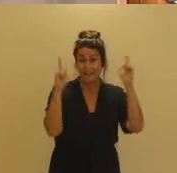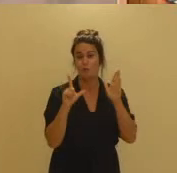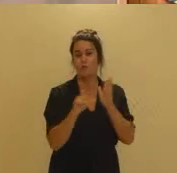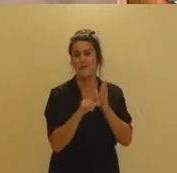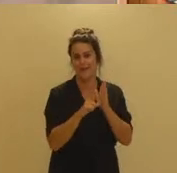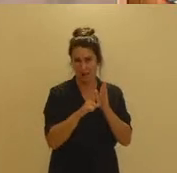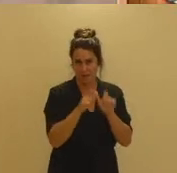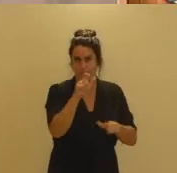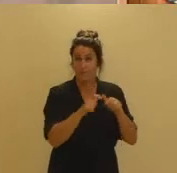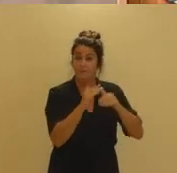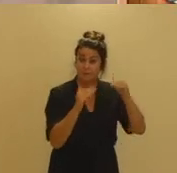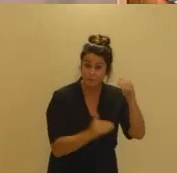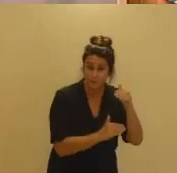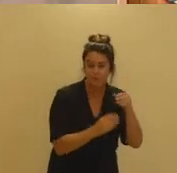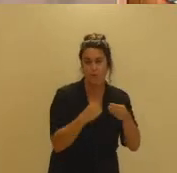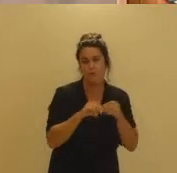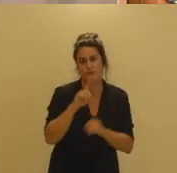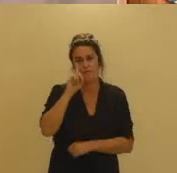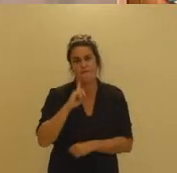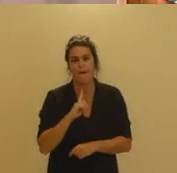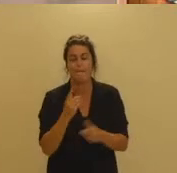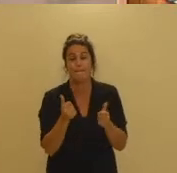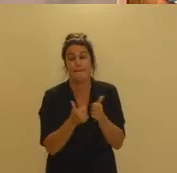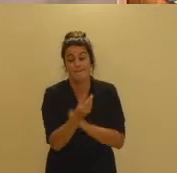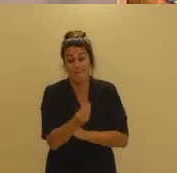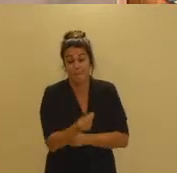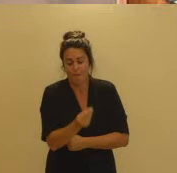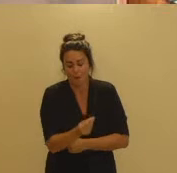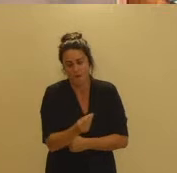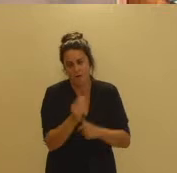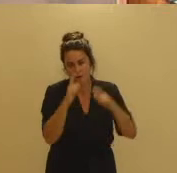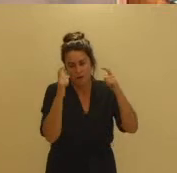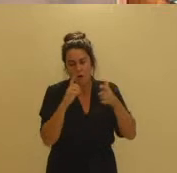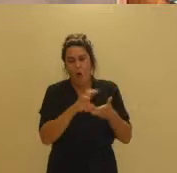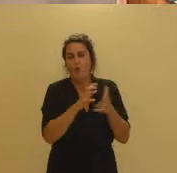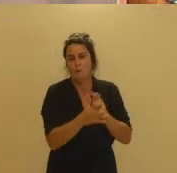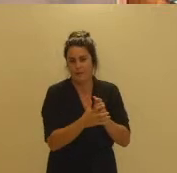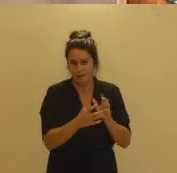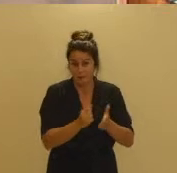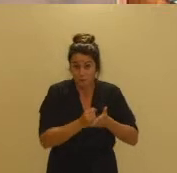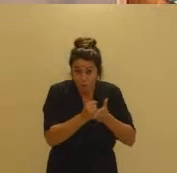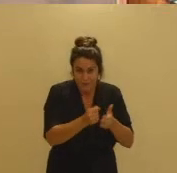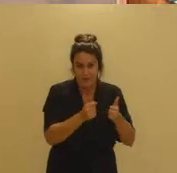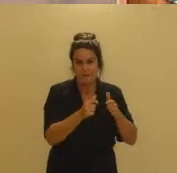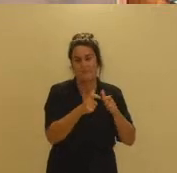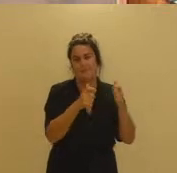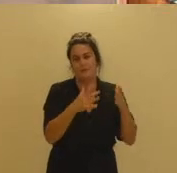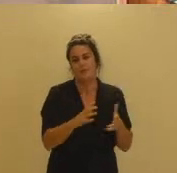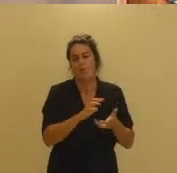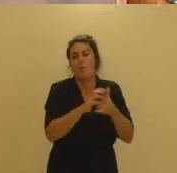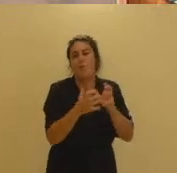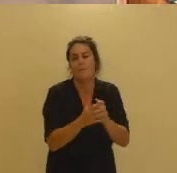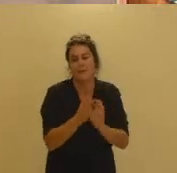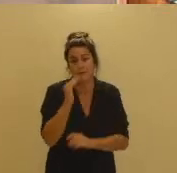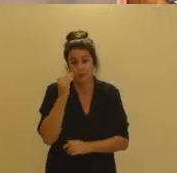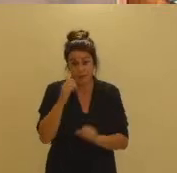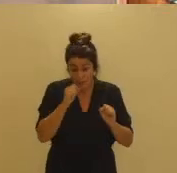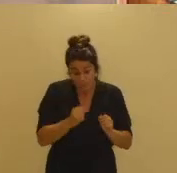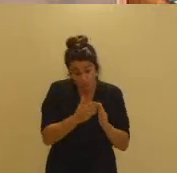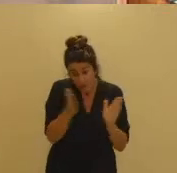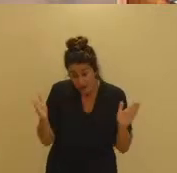compliqué et donc du coup le soutien institutionnel plus compliqué, que ces personnes-là puissent être aidées